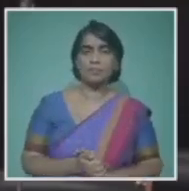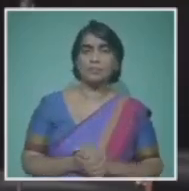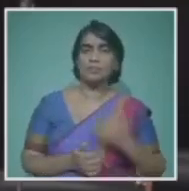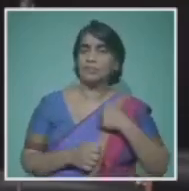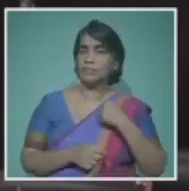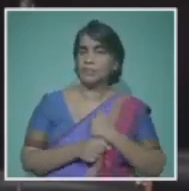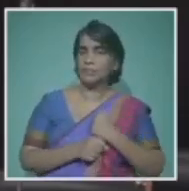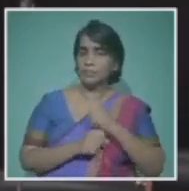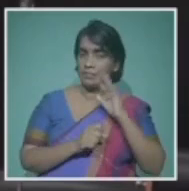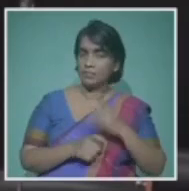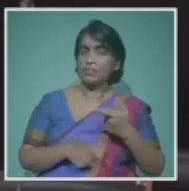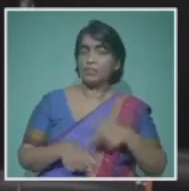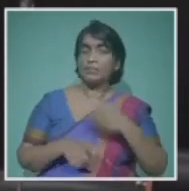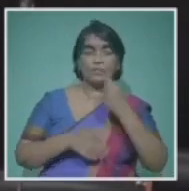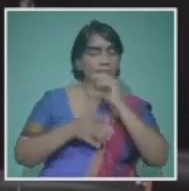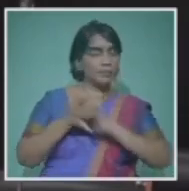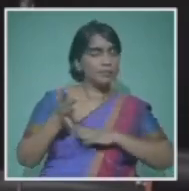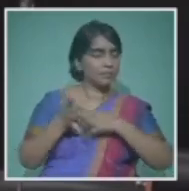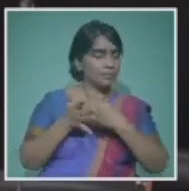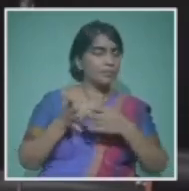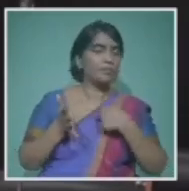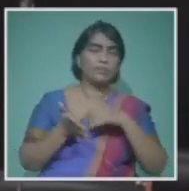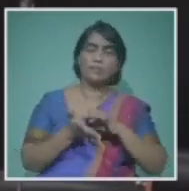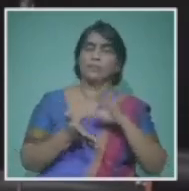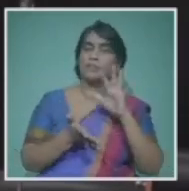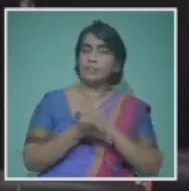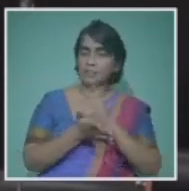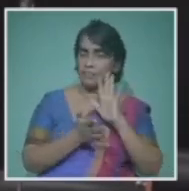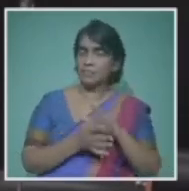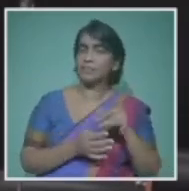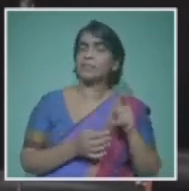ආණ්ඩුවක් හැටියට මේ අයවැයේදී විතරක් තීරණය කරා